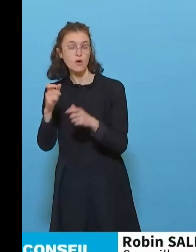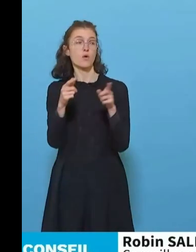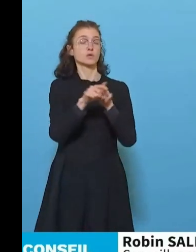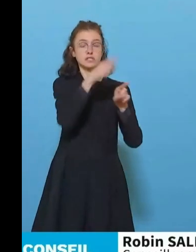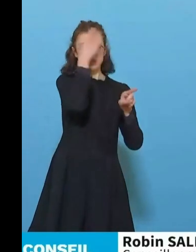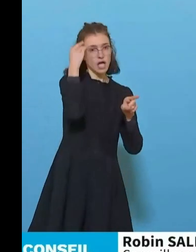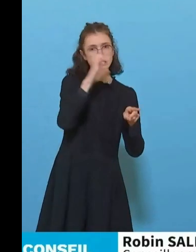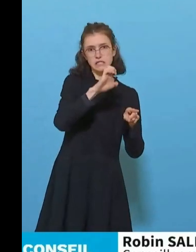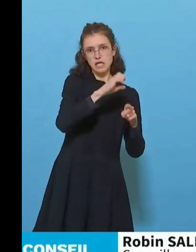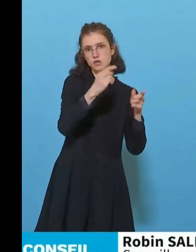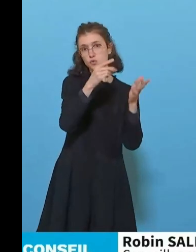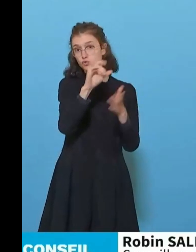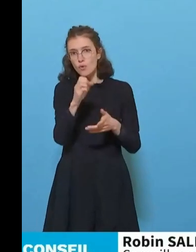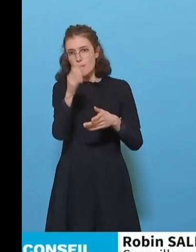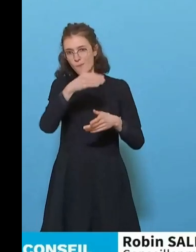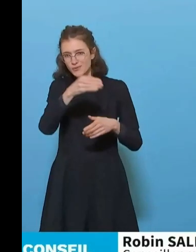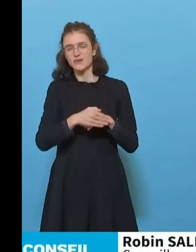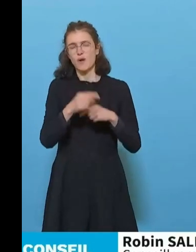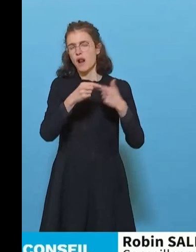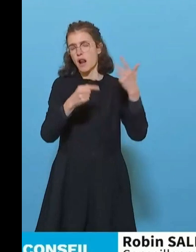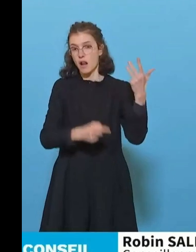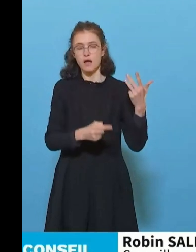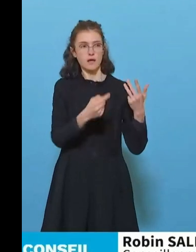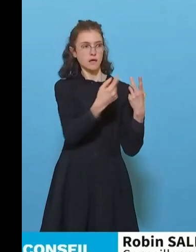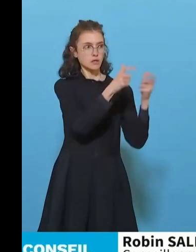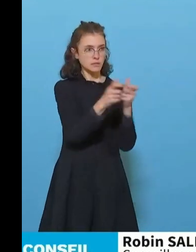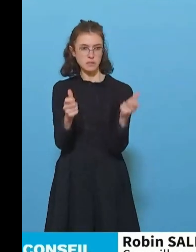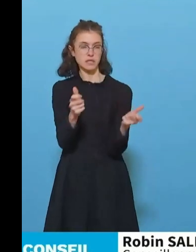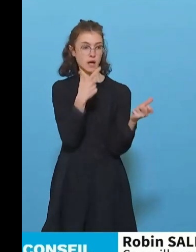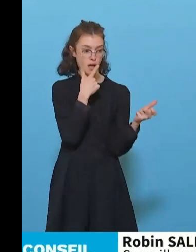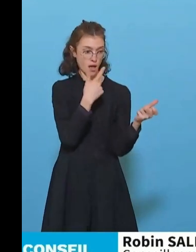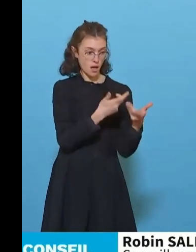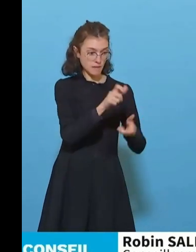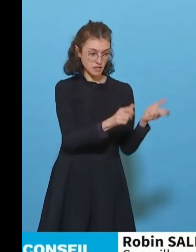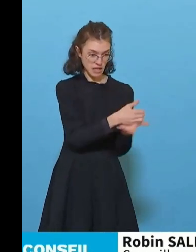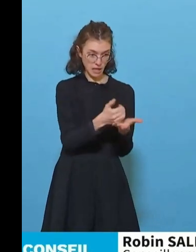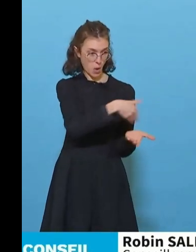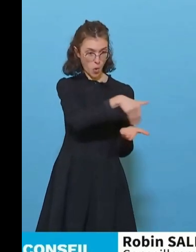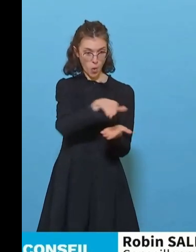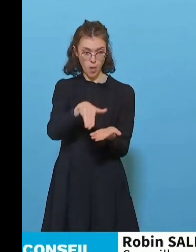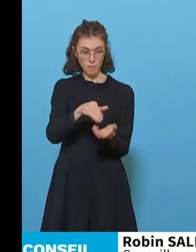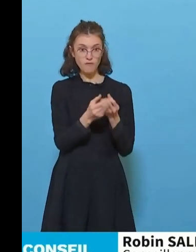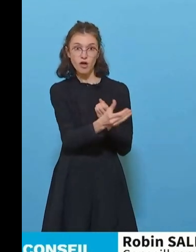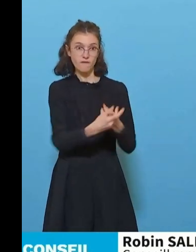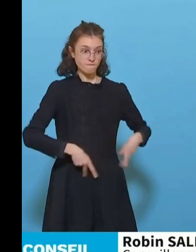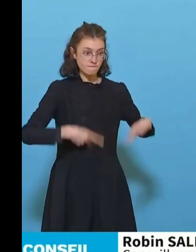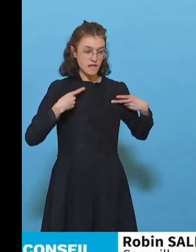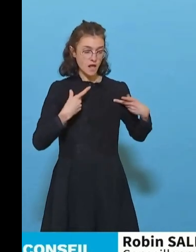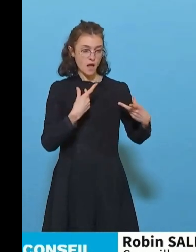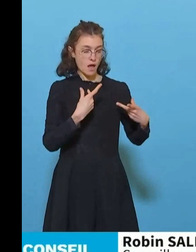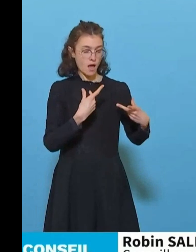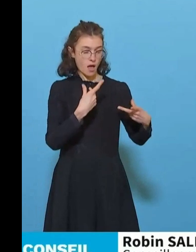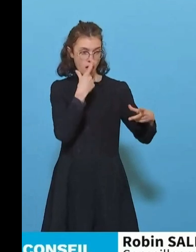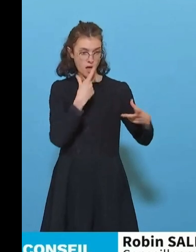sociaux, ce sont quelques 300 000 trajectoires de vie qui sont percutées, qui sont abîmées. Permettez-moi ici et dans